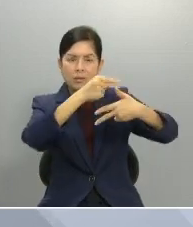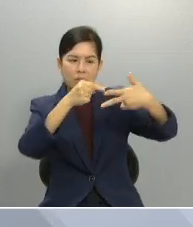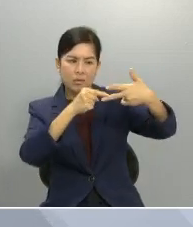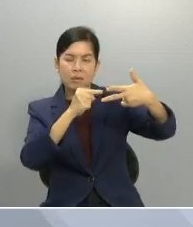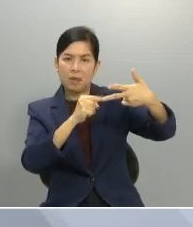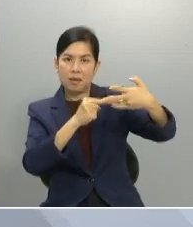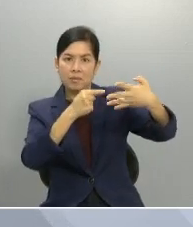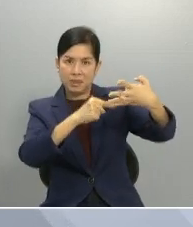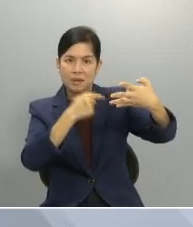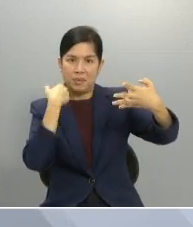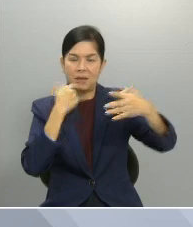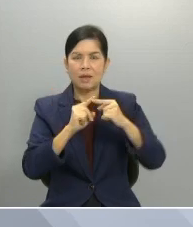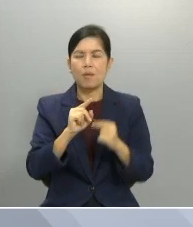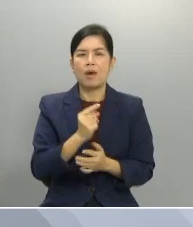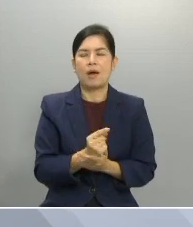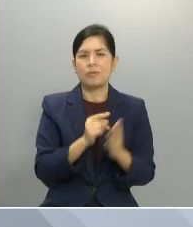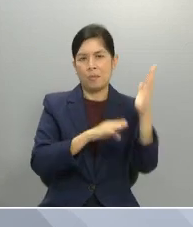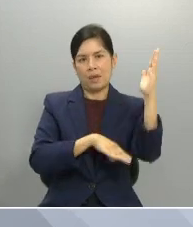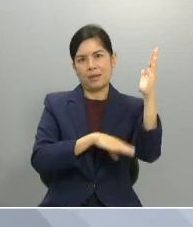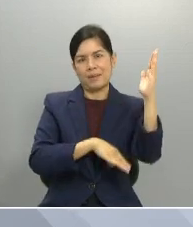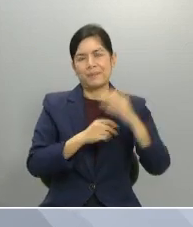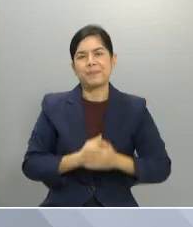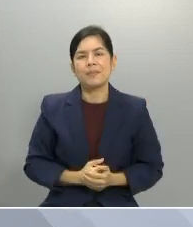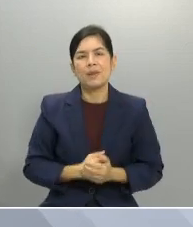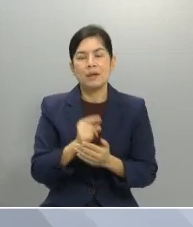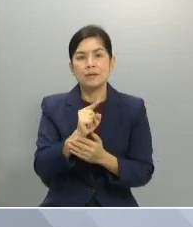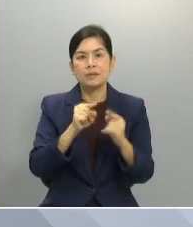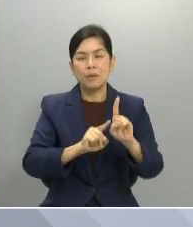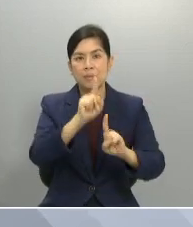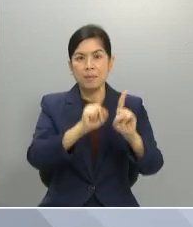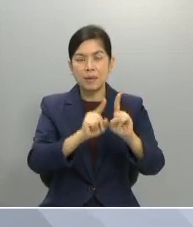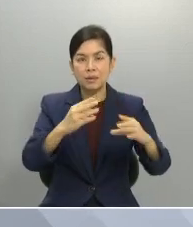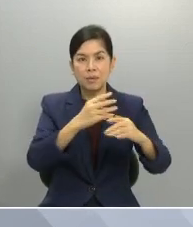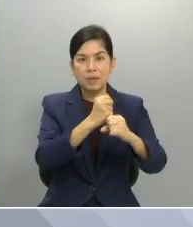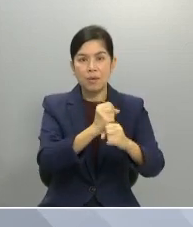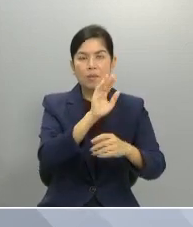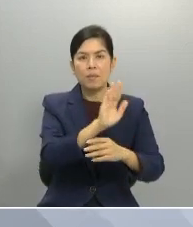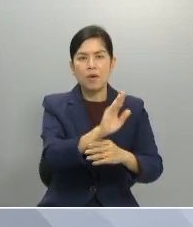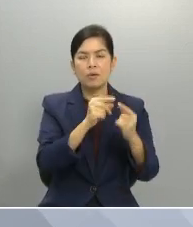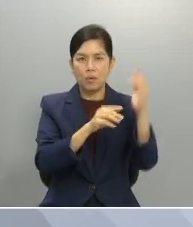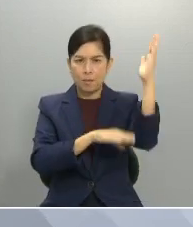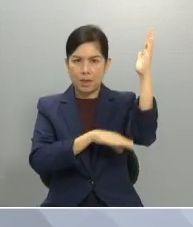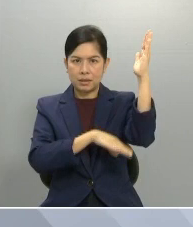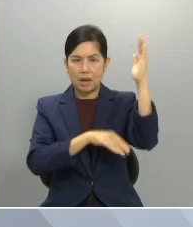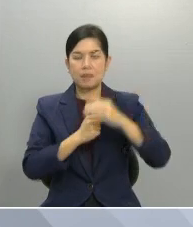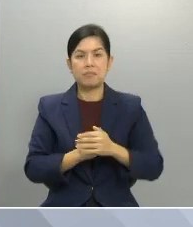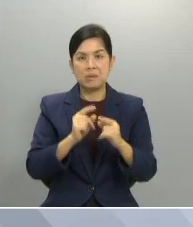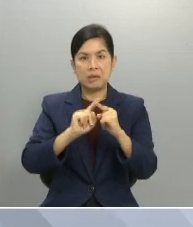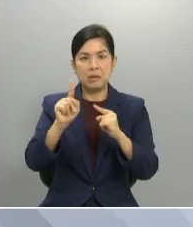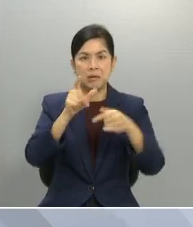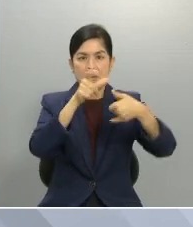ถ้าเป็นโพธิ์ภาคใต้นิด้าพอประกาศออกมาเมื่อเช้าอันดับ 1นี่ทิ้งห่างเลยพลเอกประยุทธ์